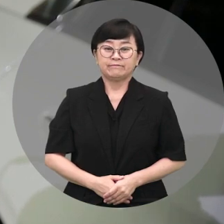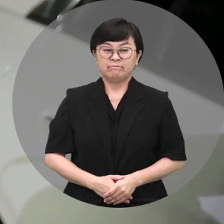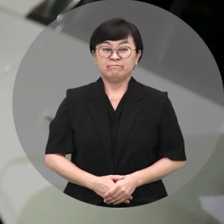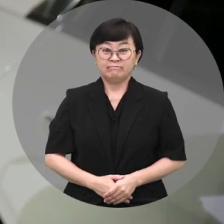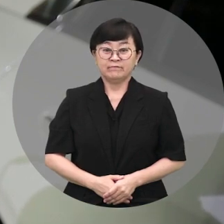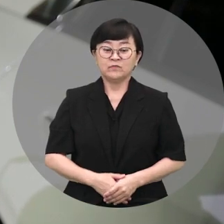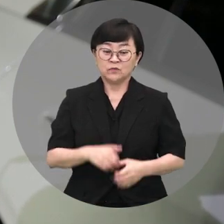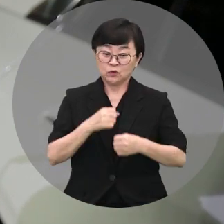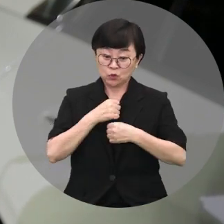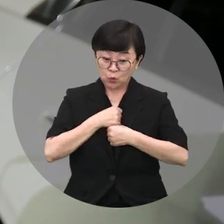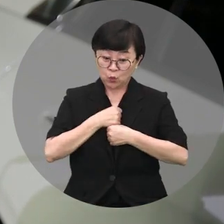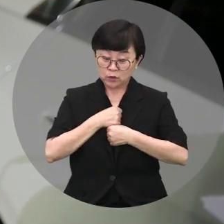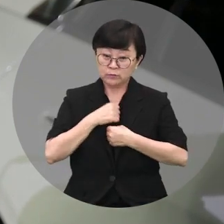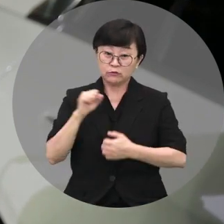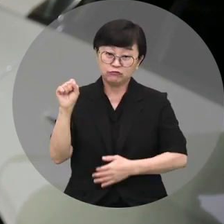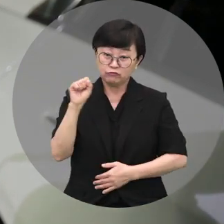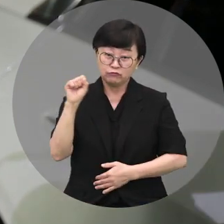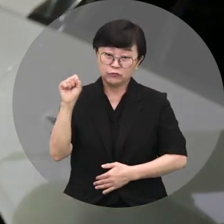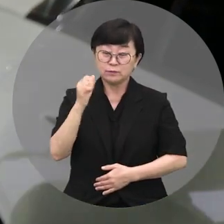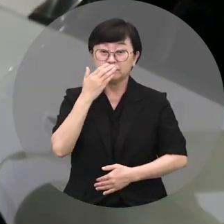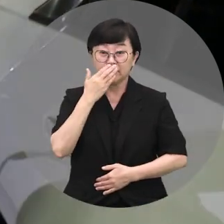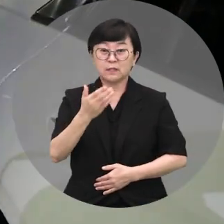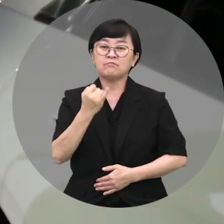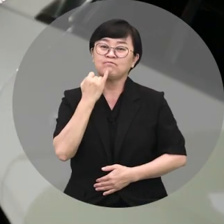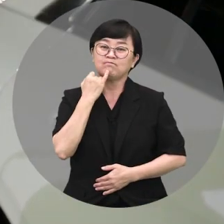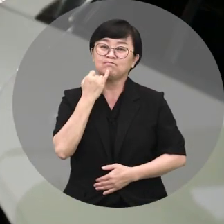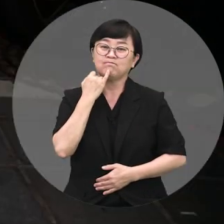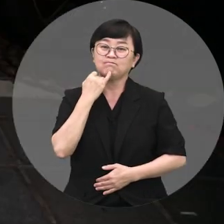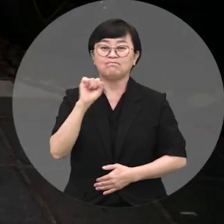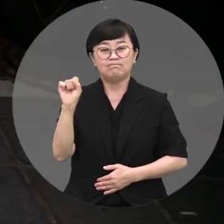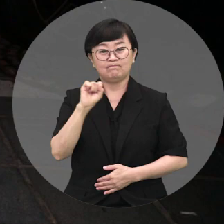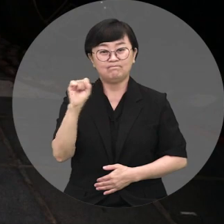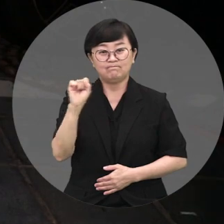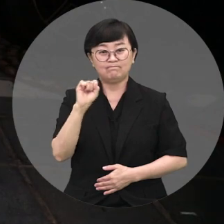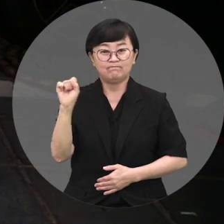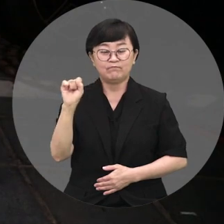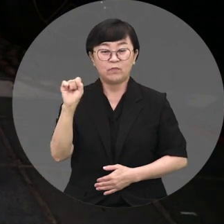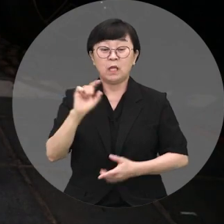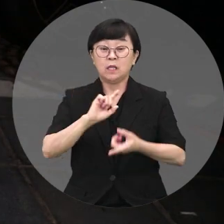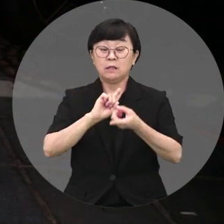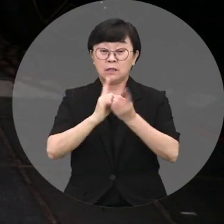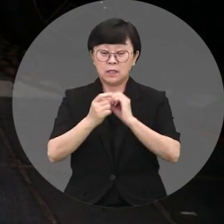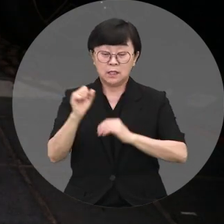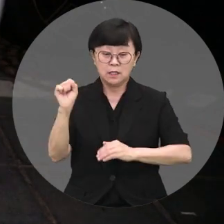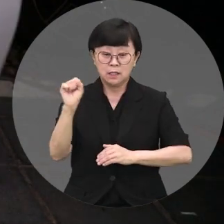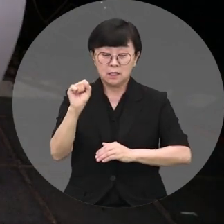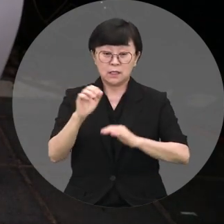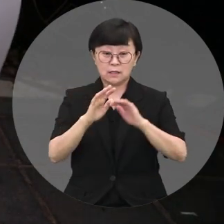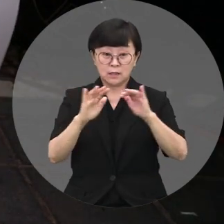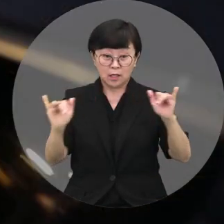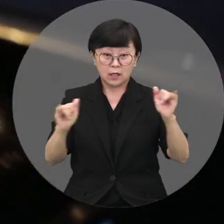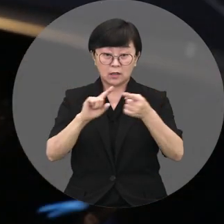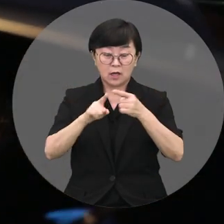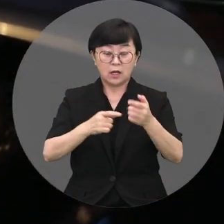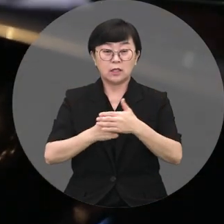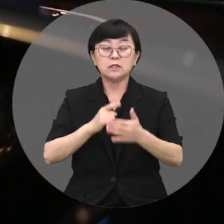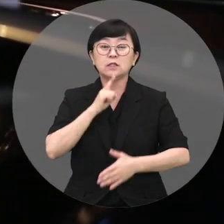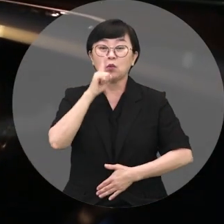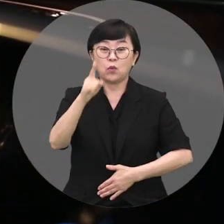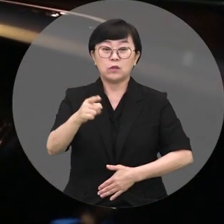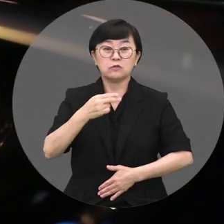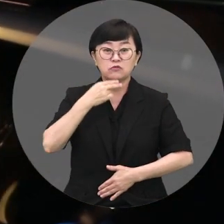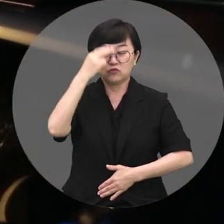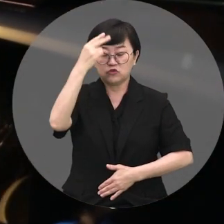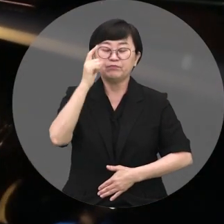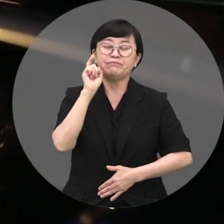그래서 조심히 운전해서 가면 괜찮겠지라는 생각으로 운전을 했는데 대리기사가 신고하는 바람에 음주운전으로 단속이